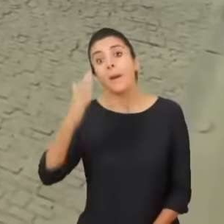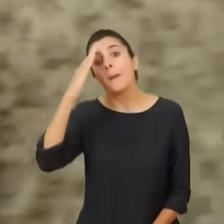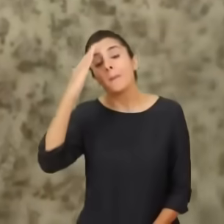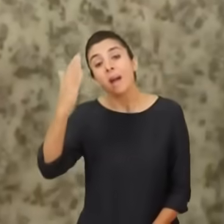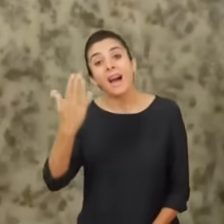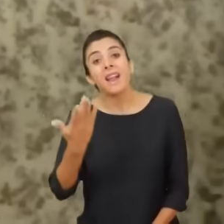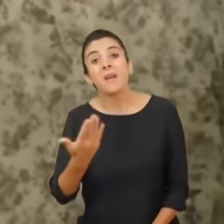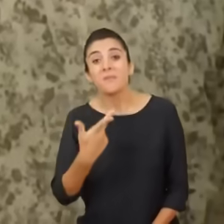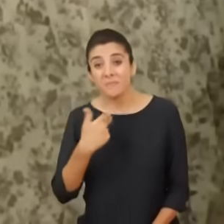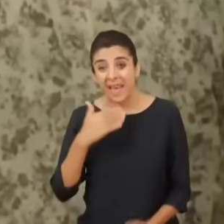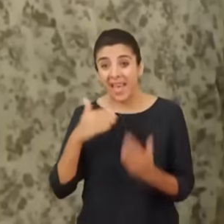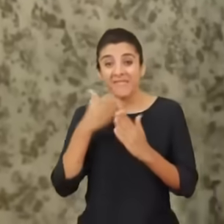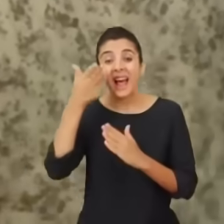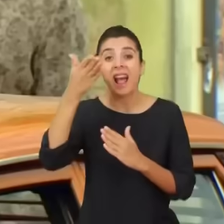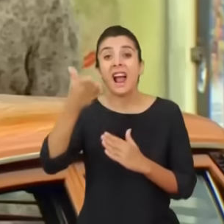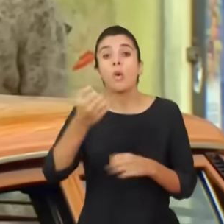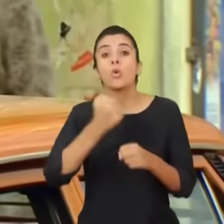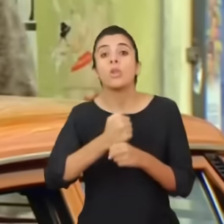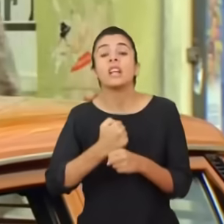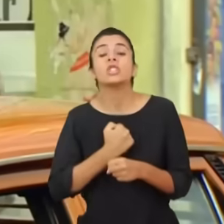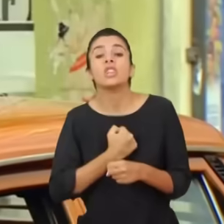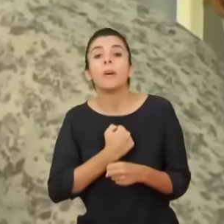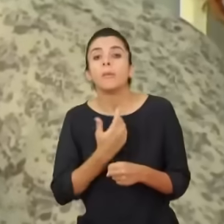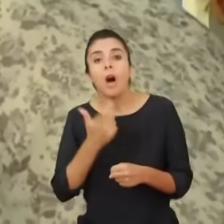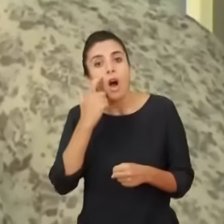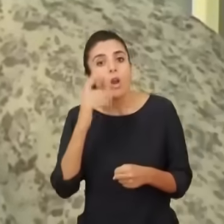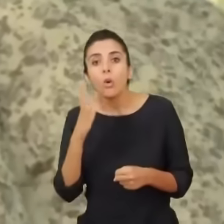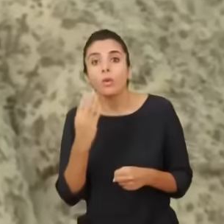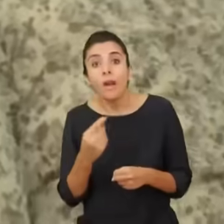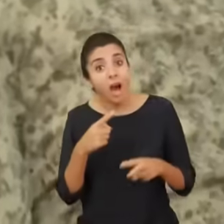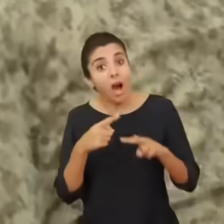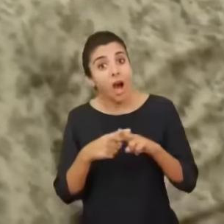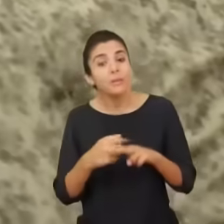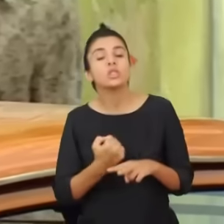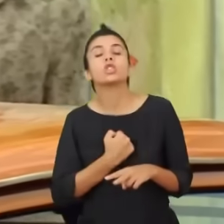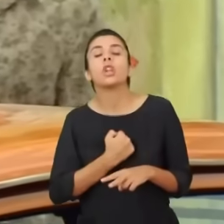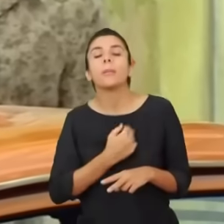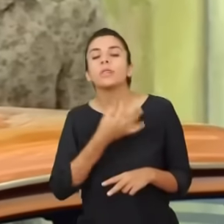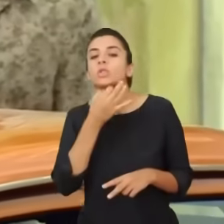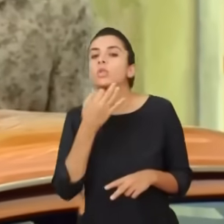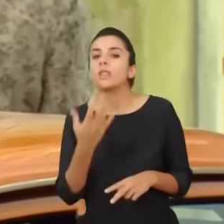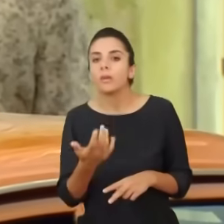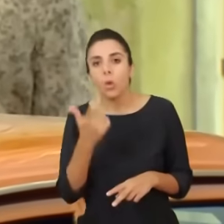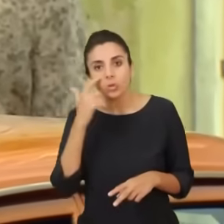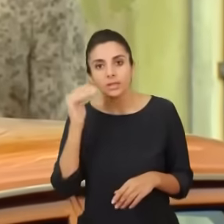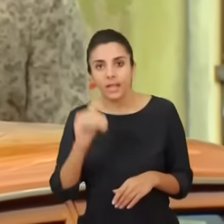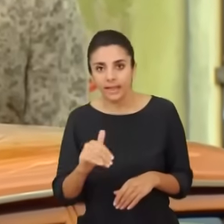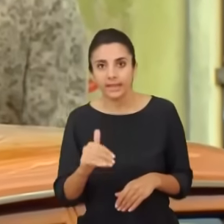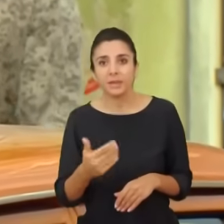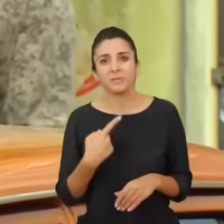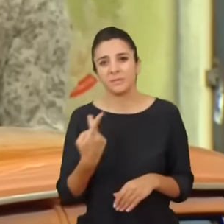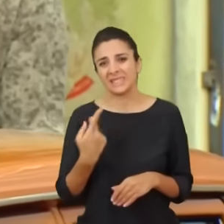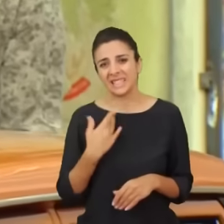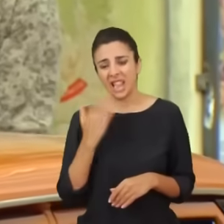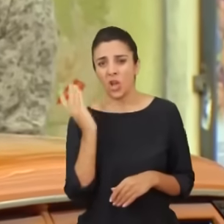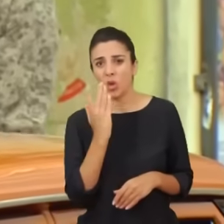Merhaba çocuklar, ben de size geliyordum Gülden'cim. Hayırdır? Ah Ahmet'cim, sağ ol çocuğum. Sağ ol. Hoş geldiniz. Sağ ol. Hoş buldum. Biz